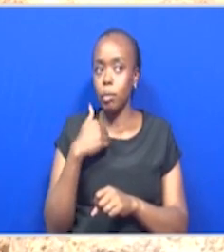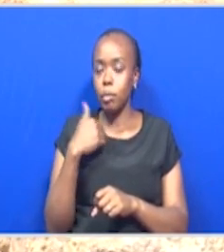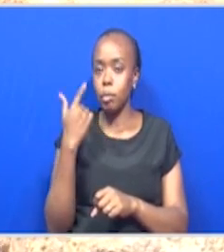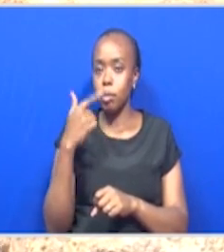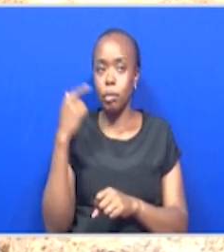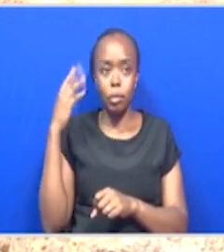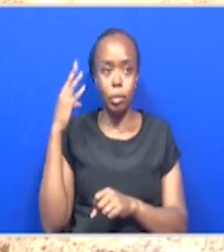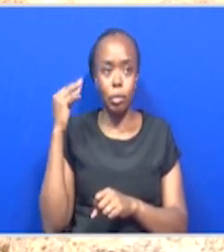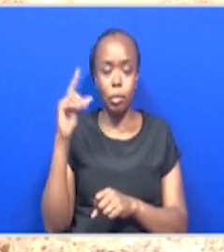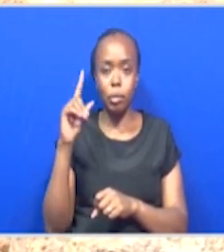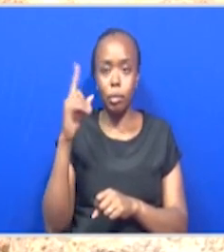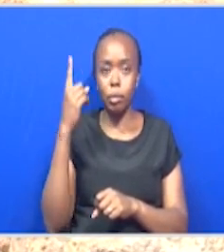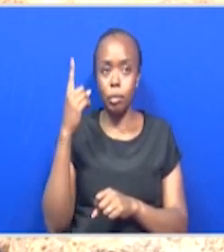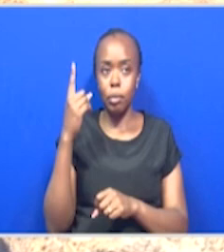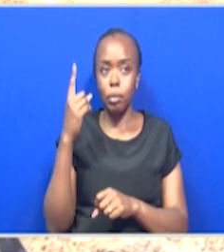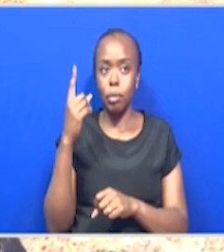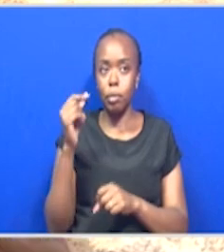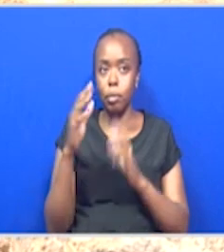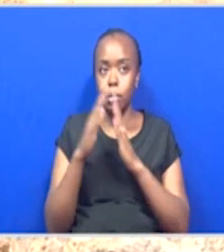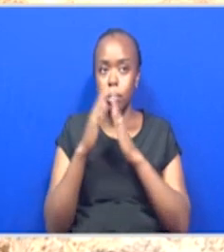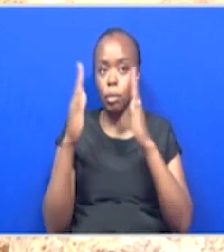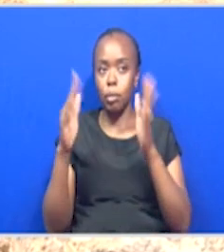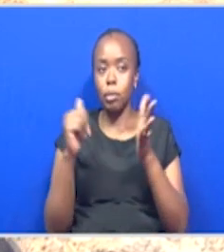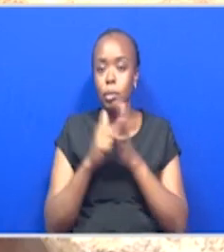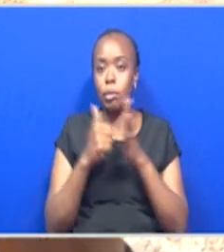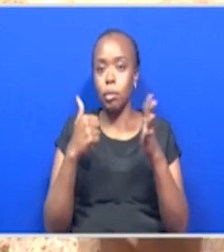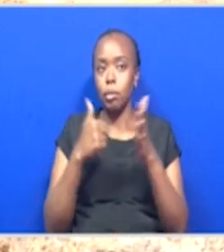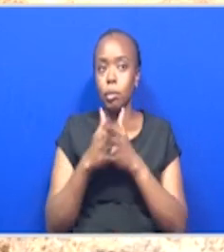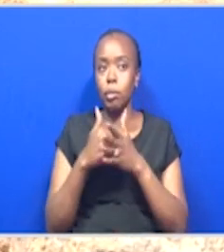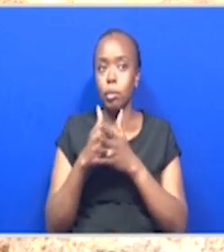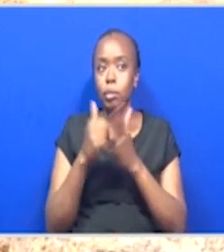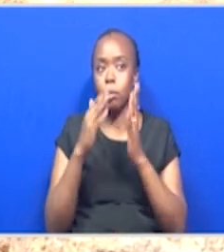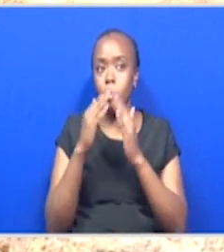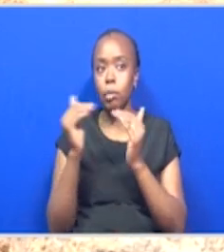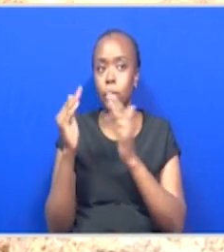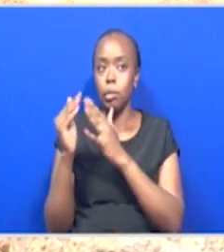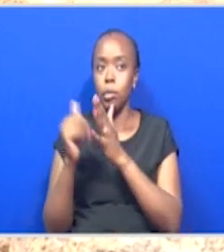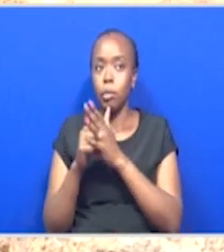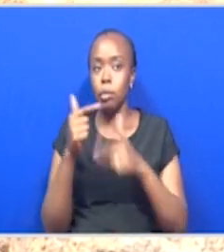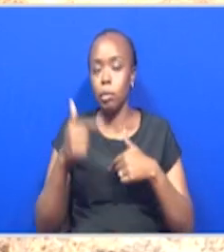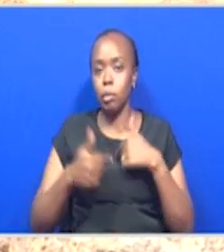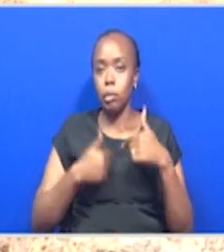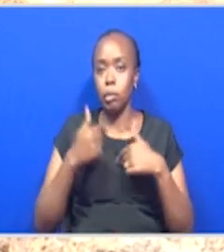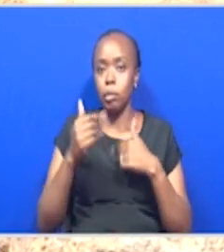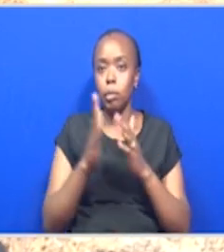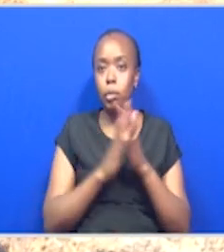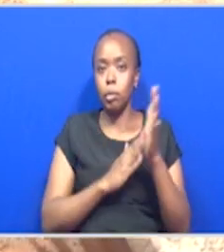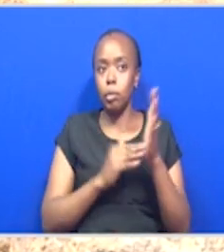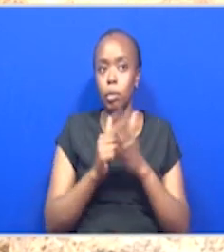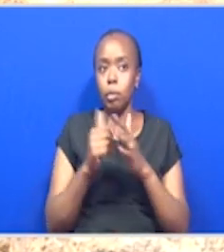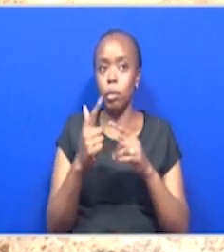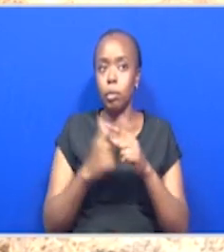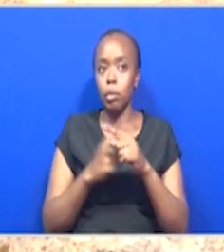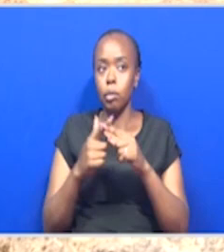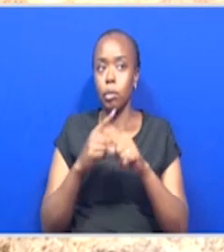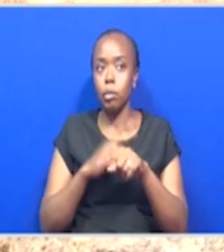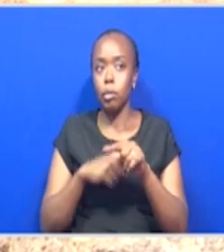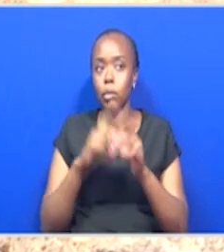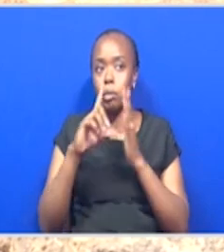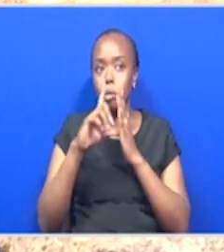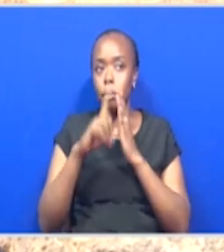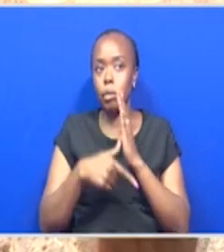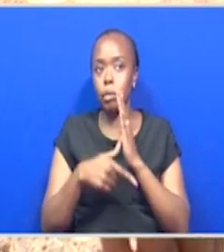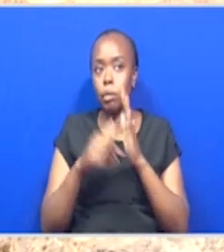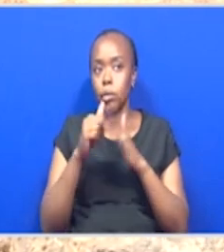sauti ya kwanza, sauti kubwa, ambaye iligonga nyumba na nyumba yenyewe ikaporomoka na muda mfupi baadaye